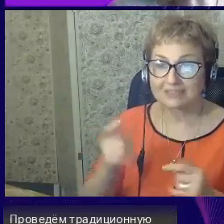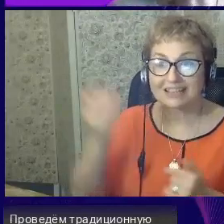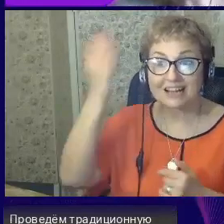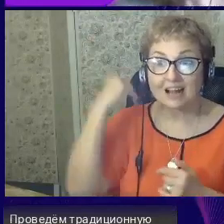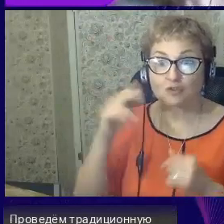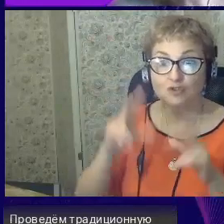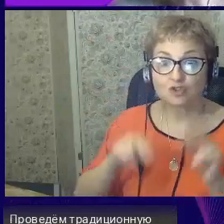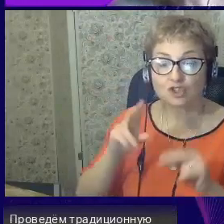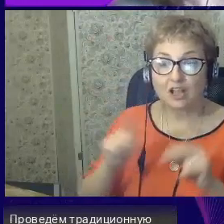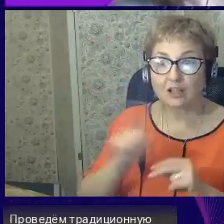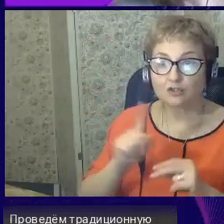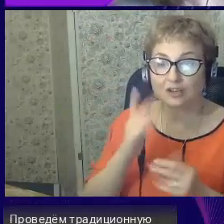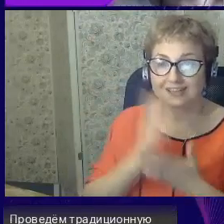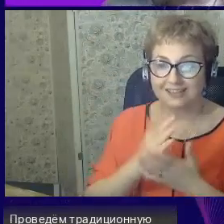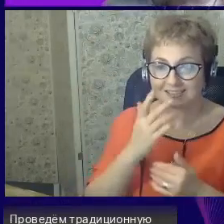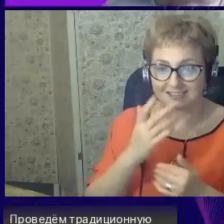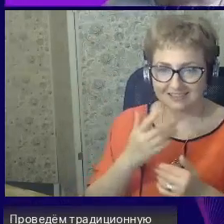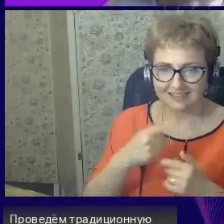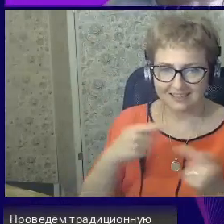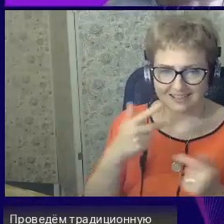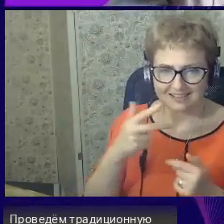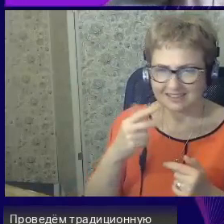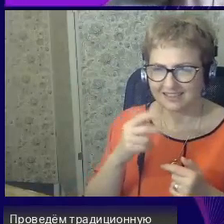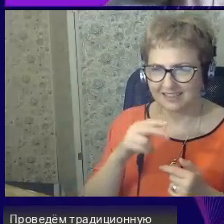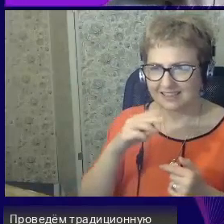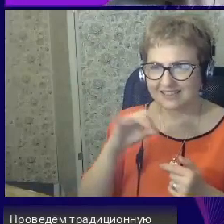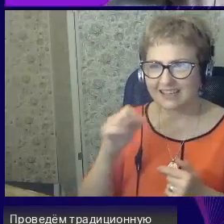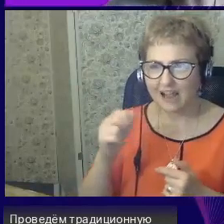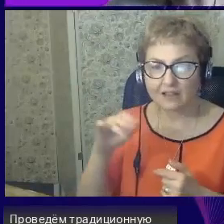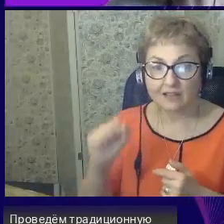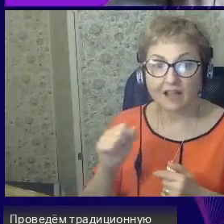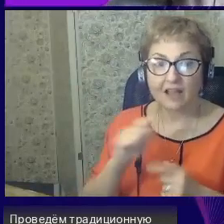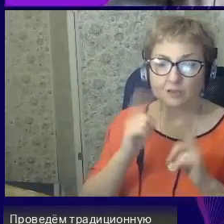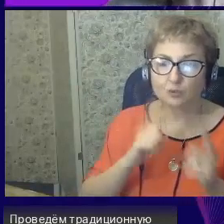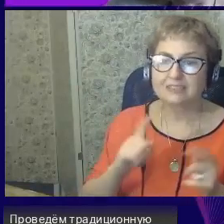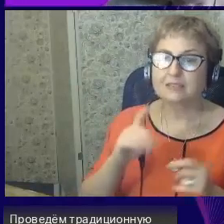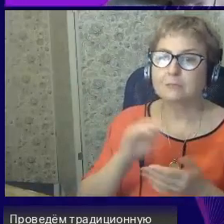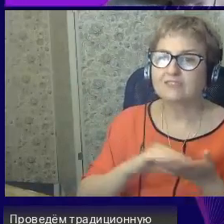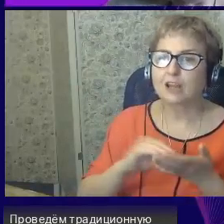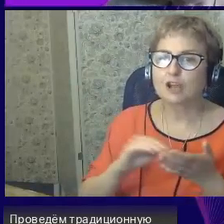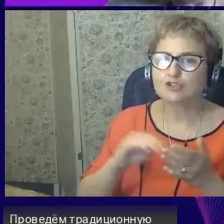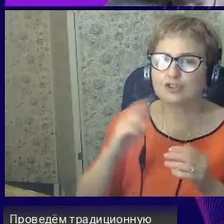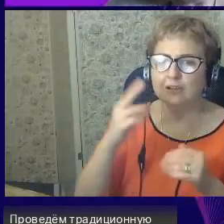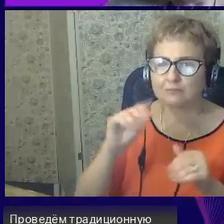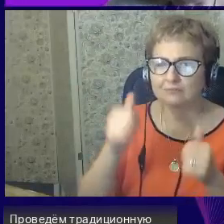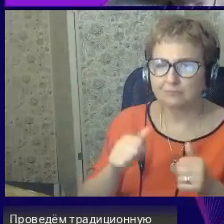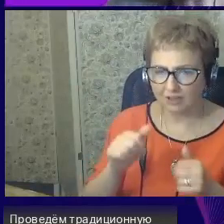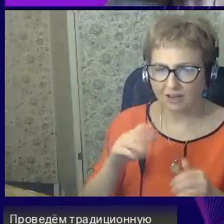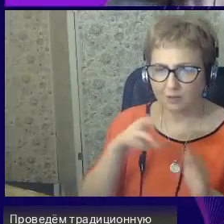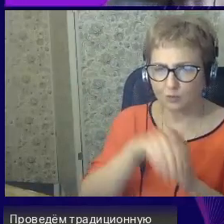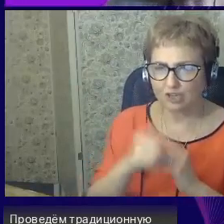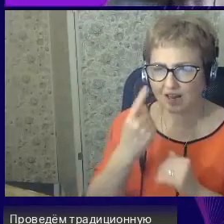Раньше считалось, что есть триада, но потом сенсорные особенности и повторяющиеся модели включили в один